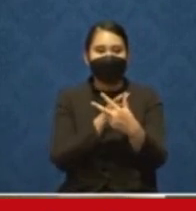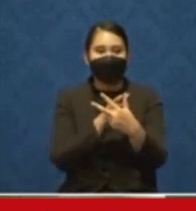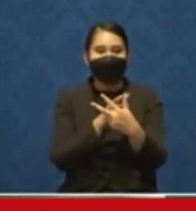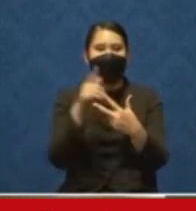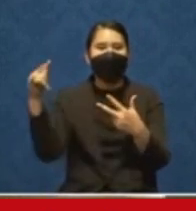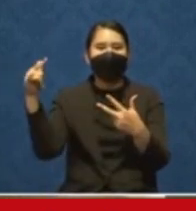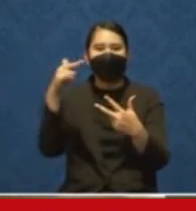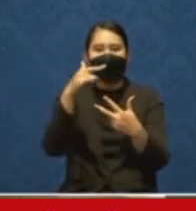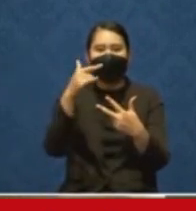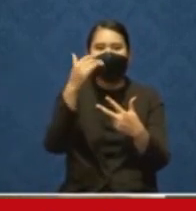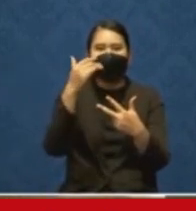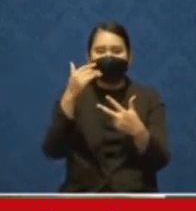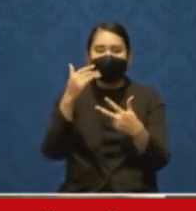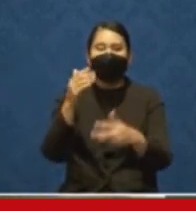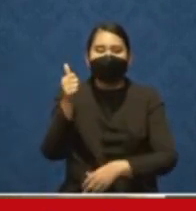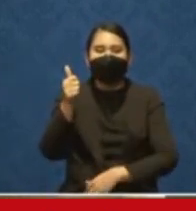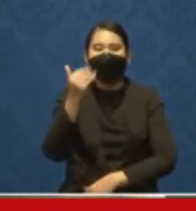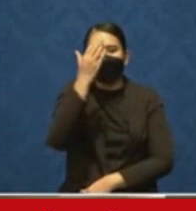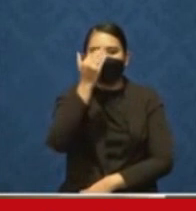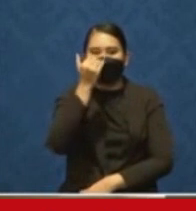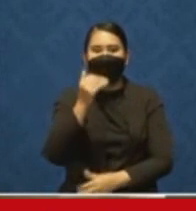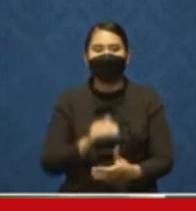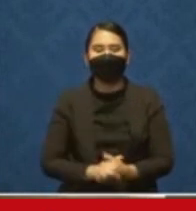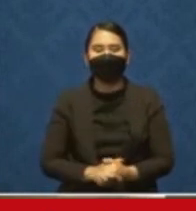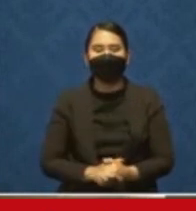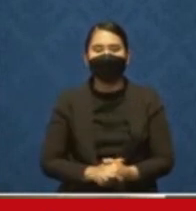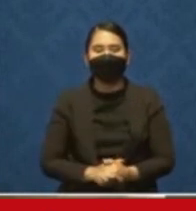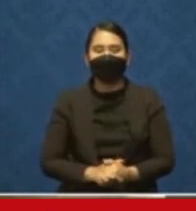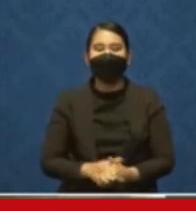ข้อที่ต้องสังเกตหยุด 3ประกันที่พูดกัน